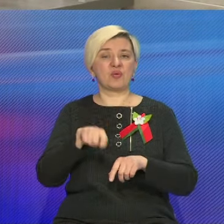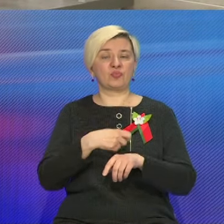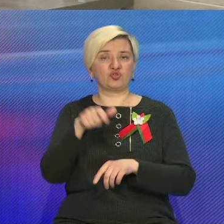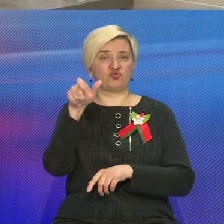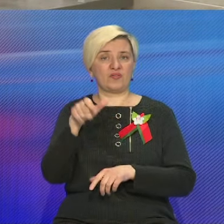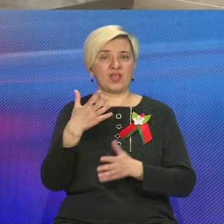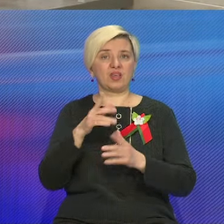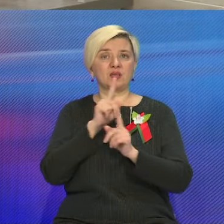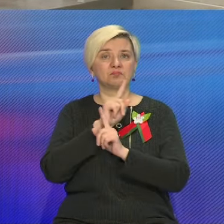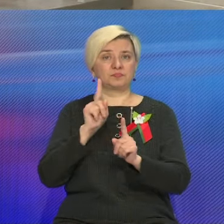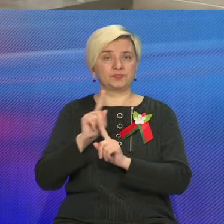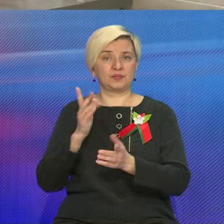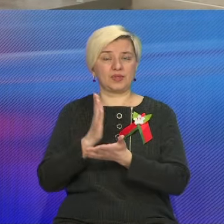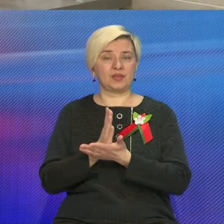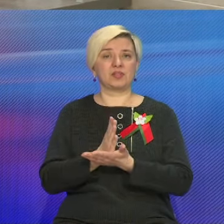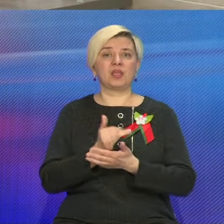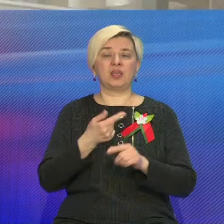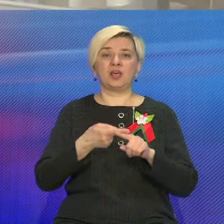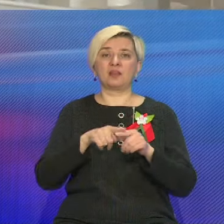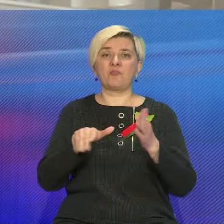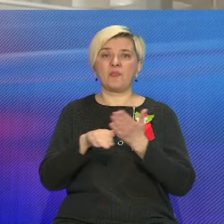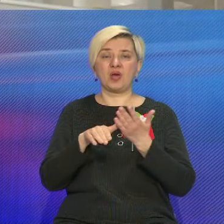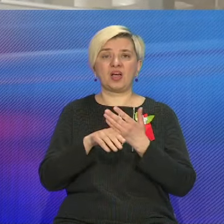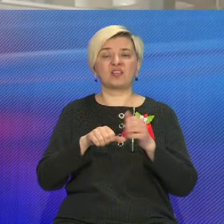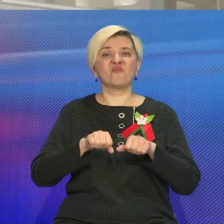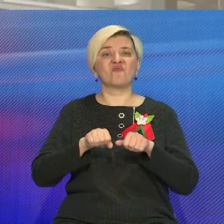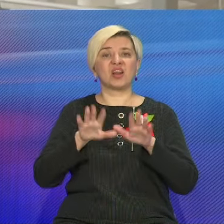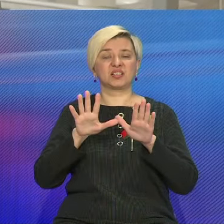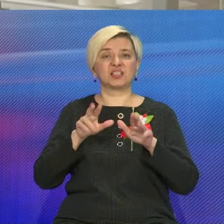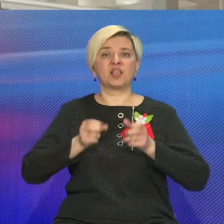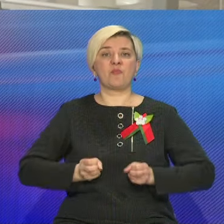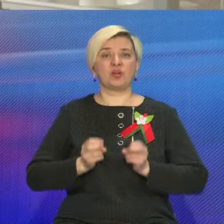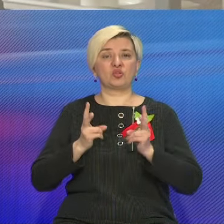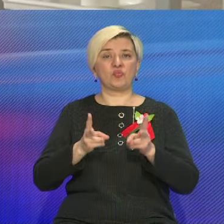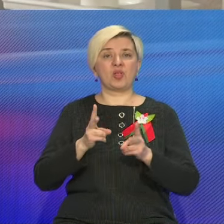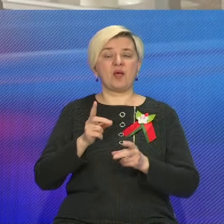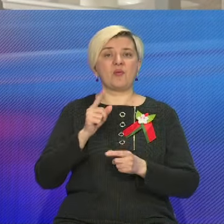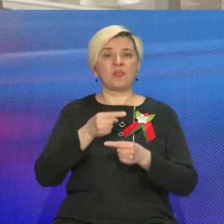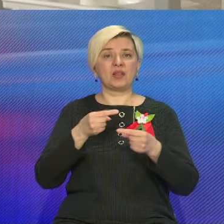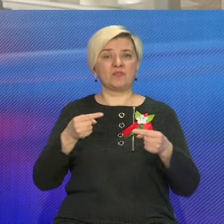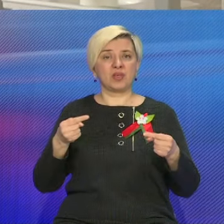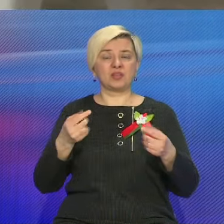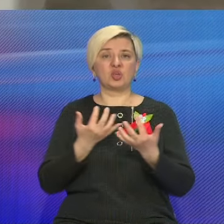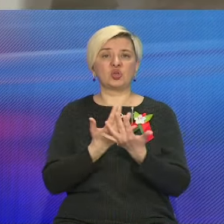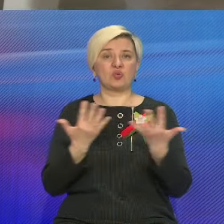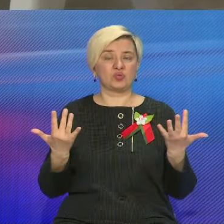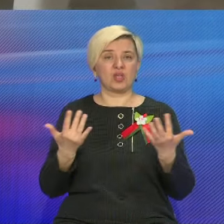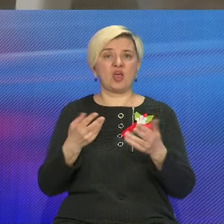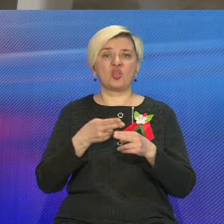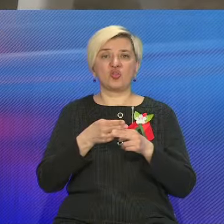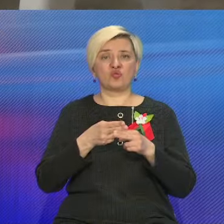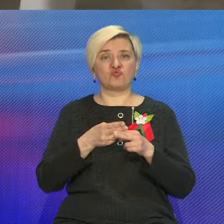гэта дапамагае следчым у раскрыцці злачынстваў. Прадметы, з якіх здымаюць след спецыялісты, самыя розныя. Нажы,